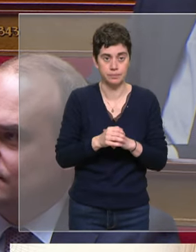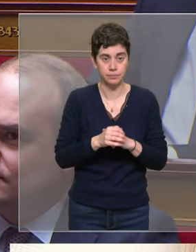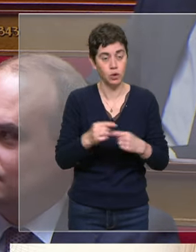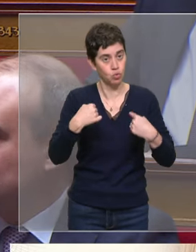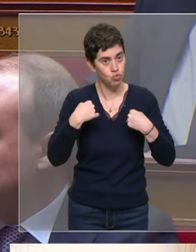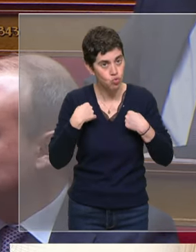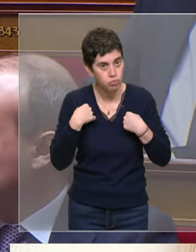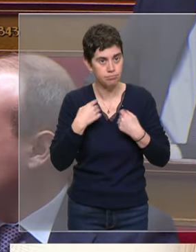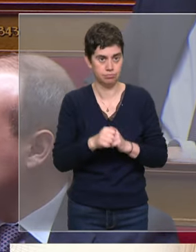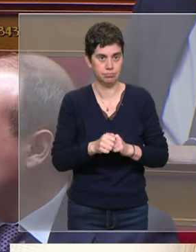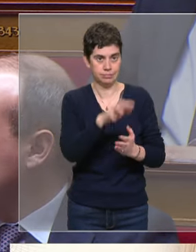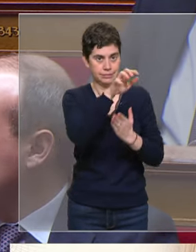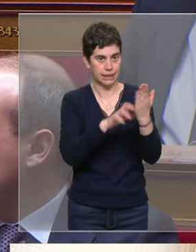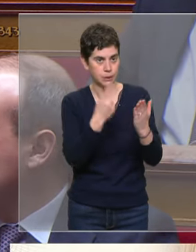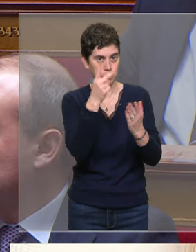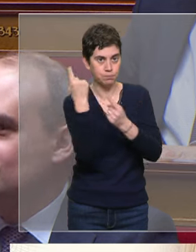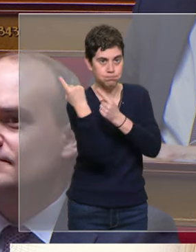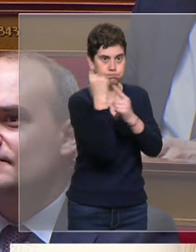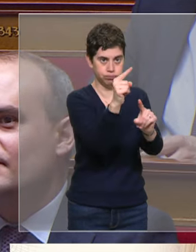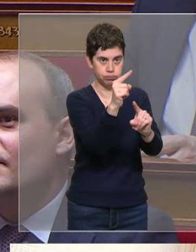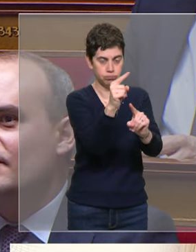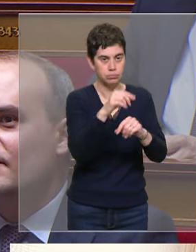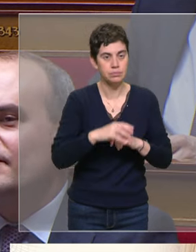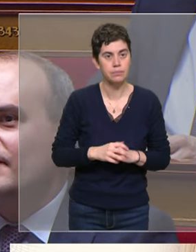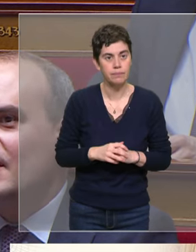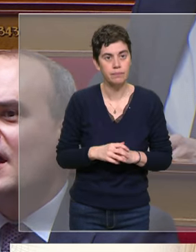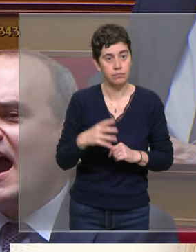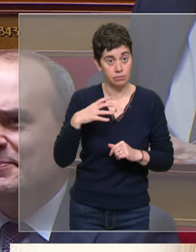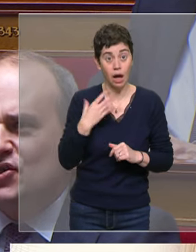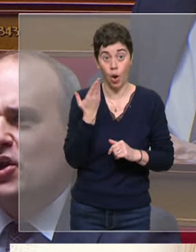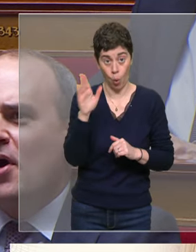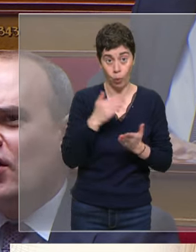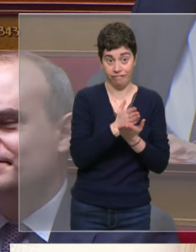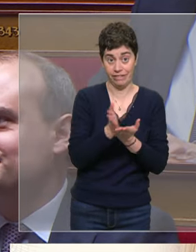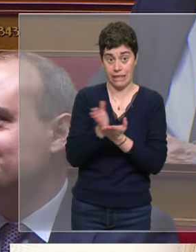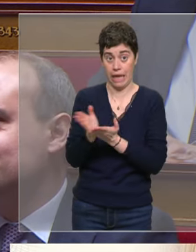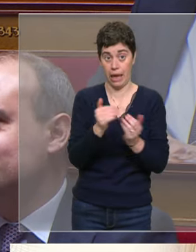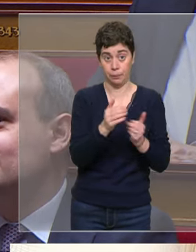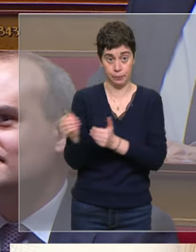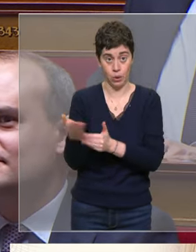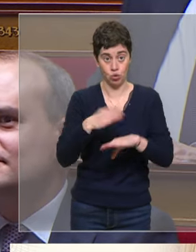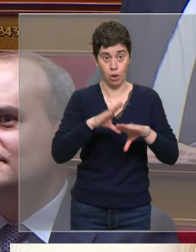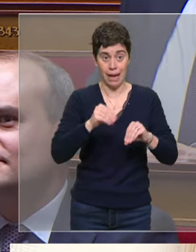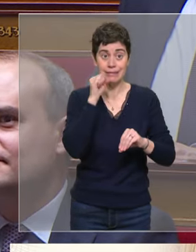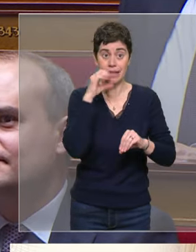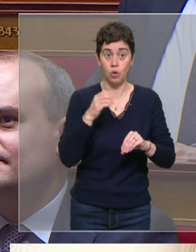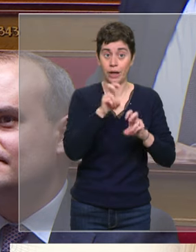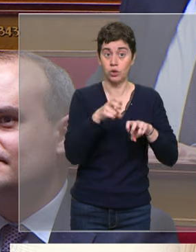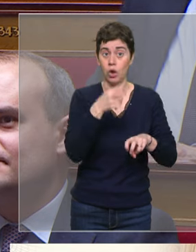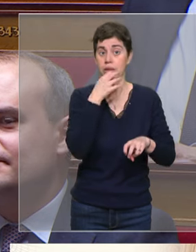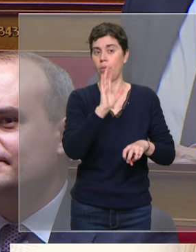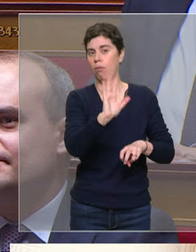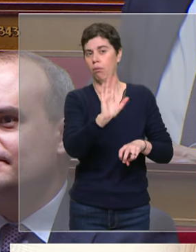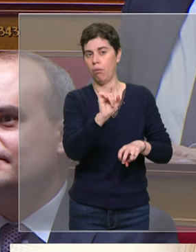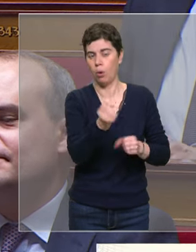nous maintenons une opposition ferme à votre texte. Et c'est d'ailleurs le cas de nombreuses filières qui nous l'ont dit lors du salon de l'agriculture et qui s'inquiètent de voir votre proposition